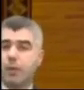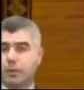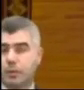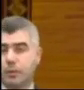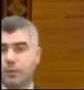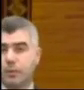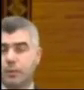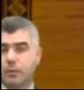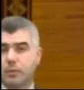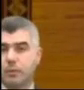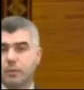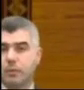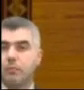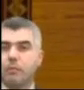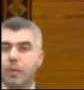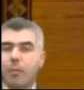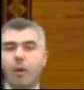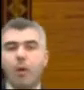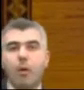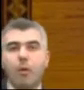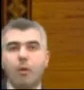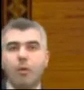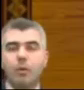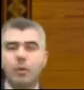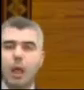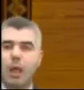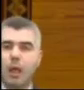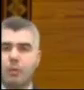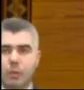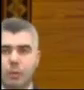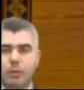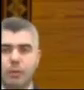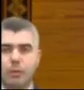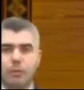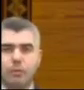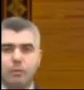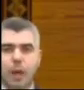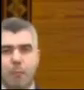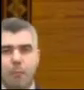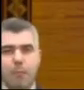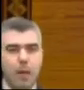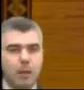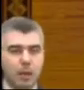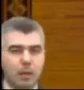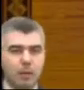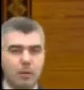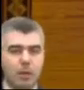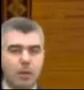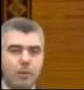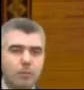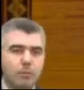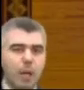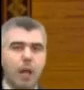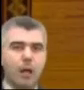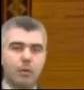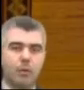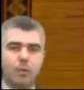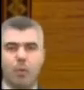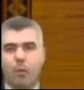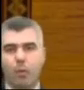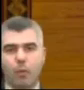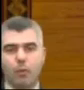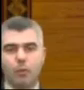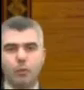في التدريب والتكوين وتطوير أنظمتنا التعليمية والتبادلات التعليمية، وأن نقوم بالتكوين والتأهيل في